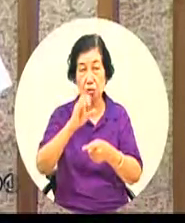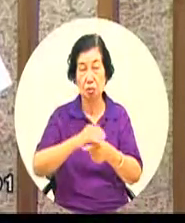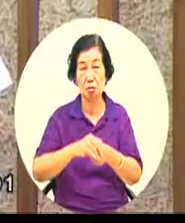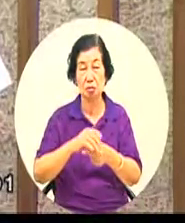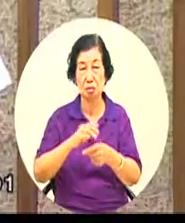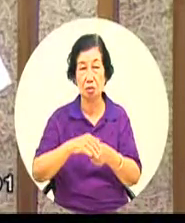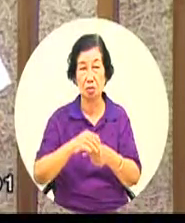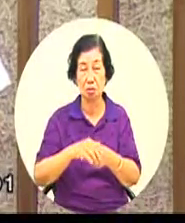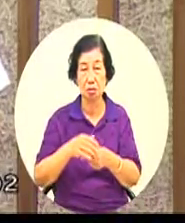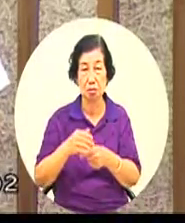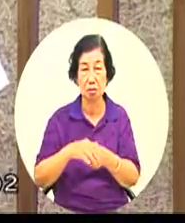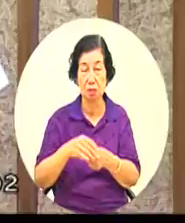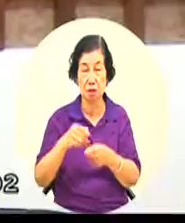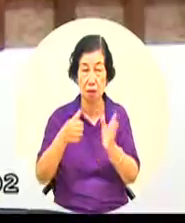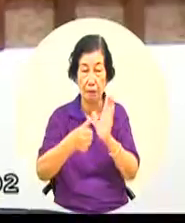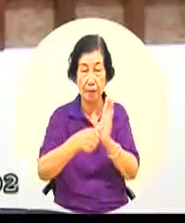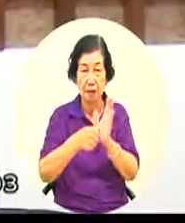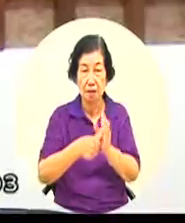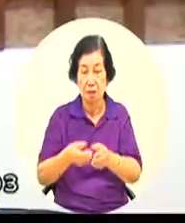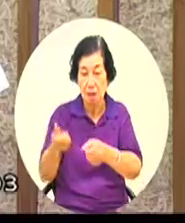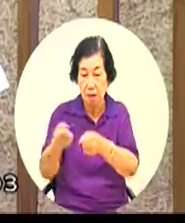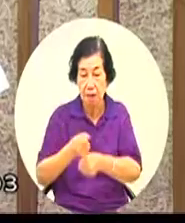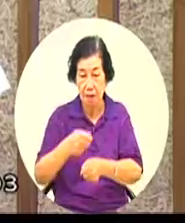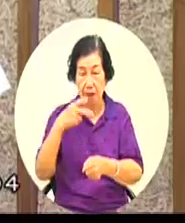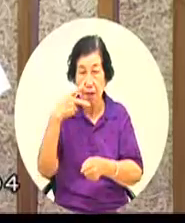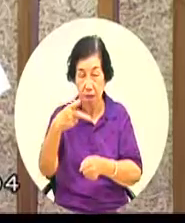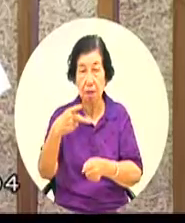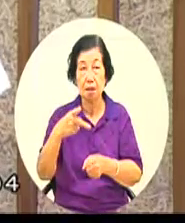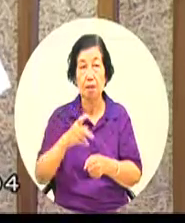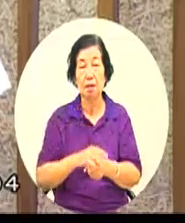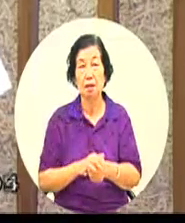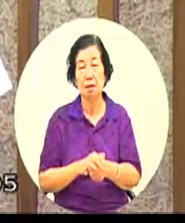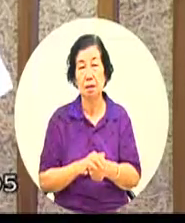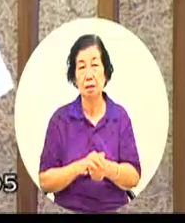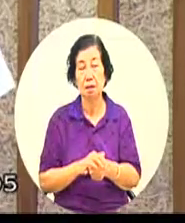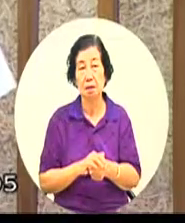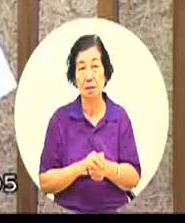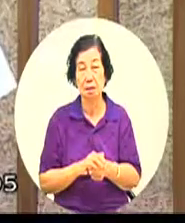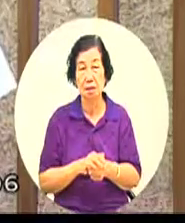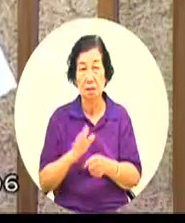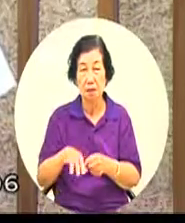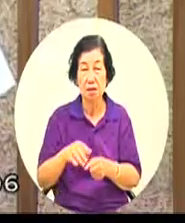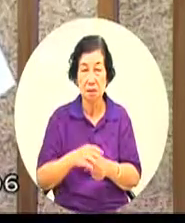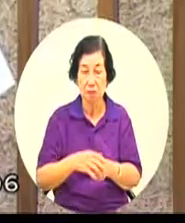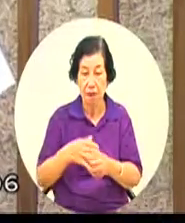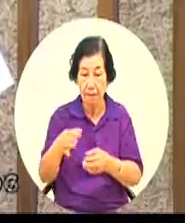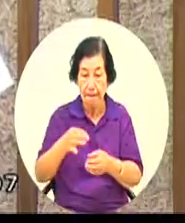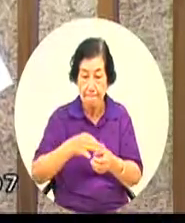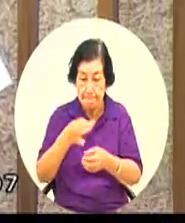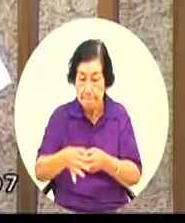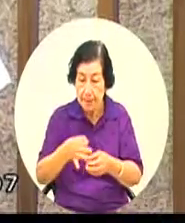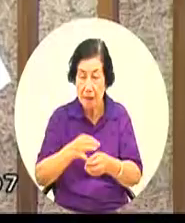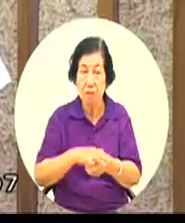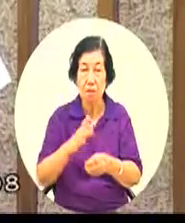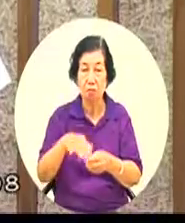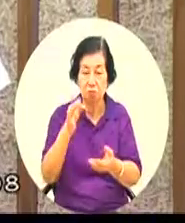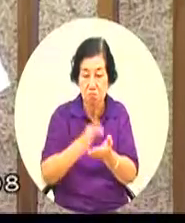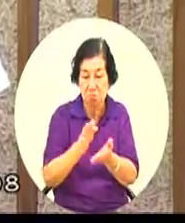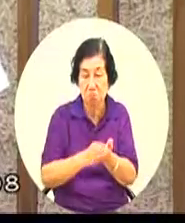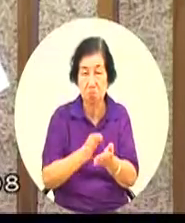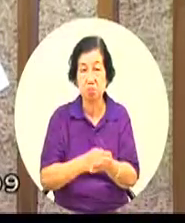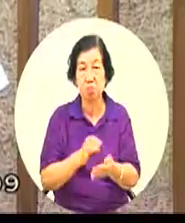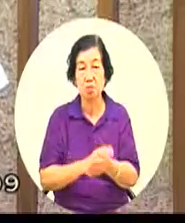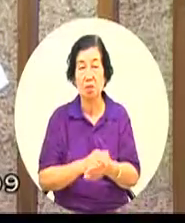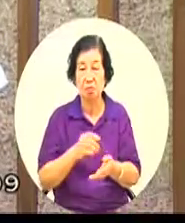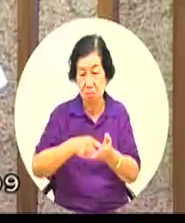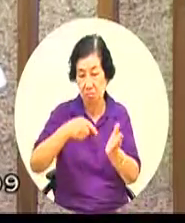要吃这种拉 K 这种东西？ 就诚如议员所讲的，拉 K 取得容易，而且非常便宜。 是便宜吗？ 便宜，非